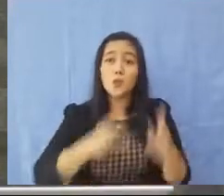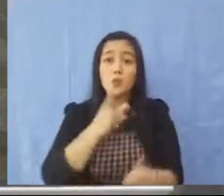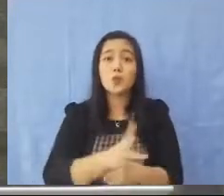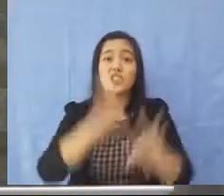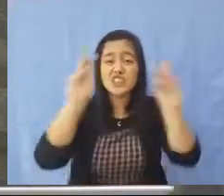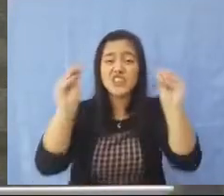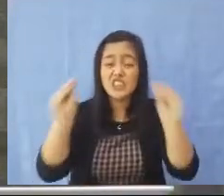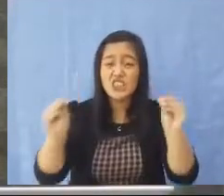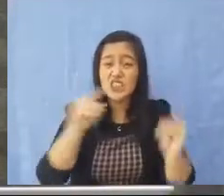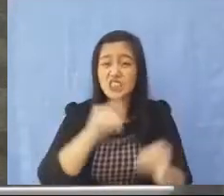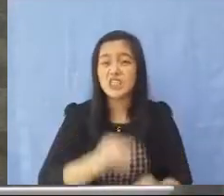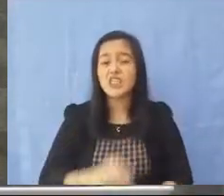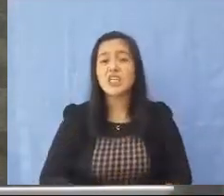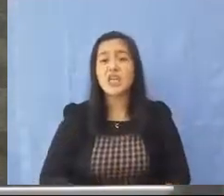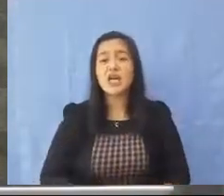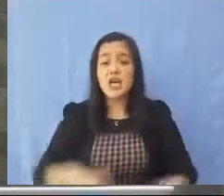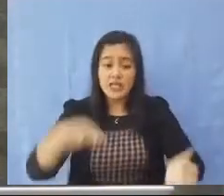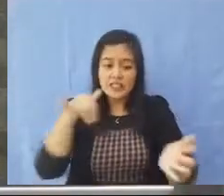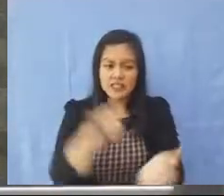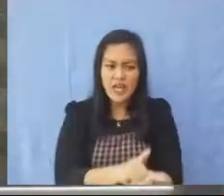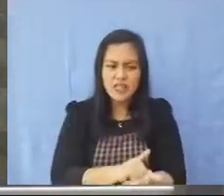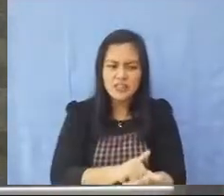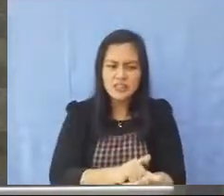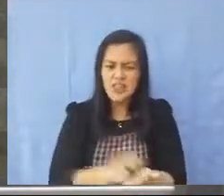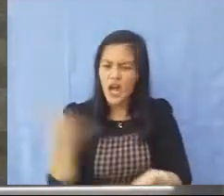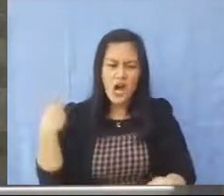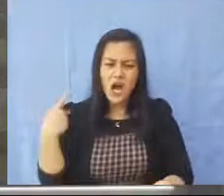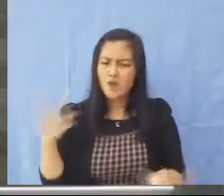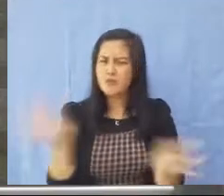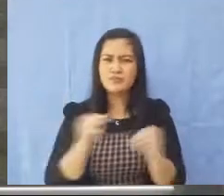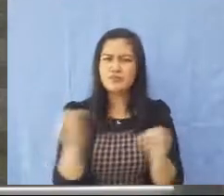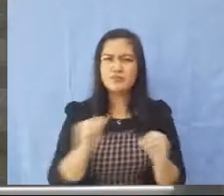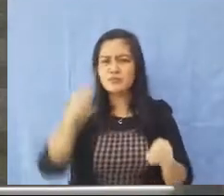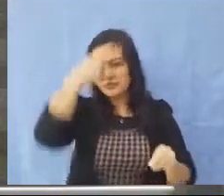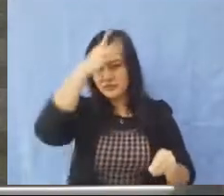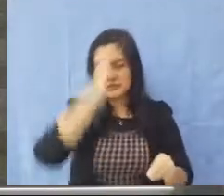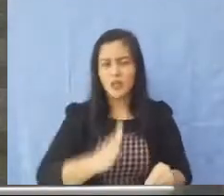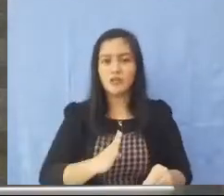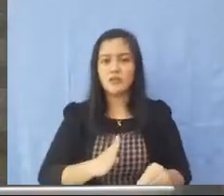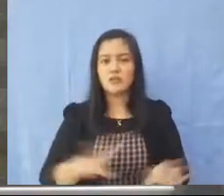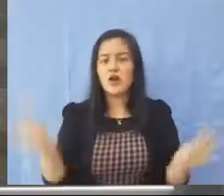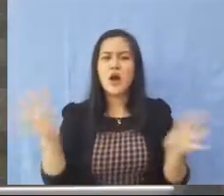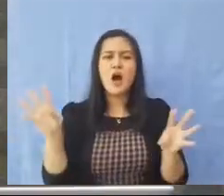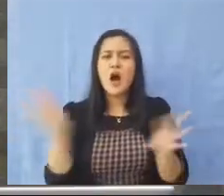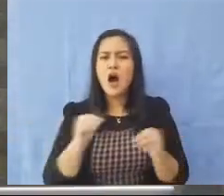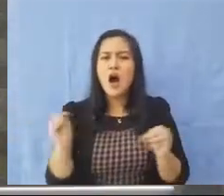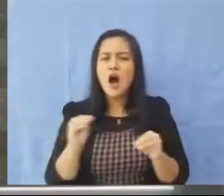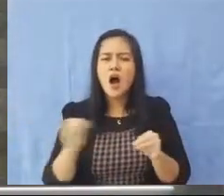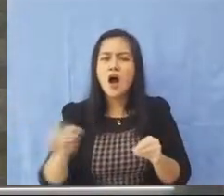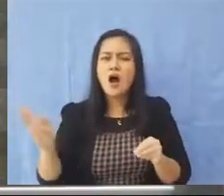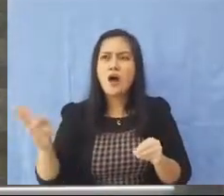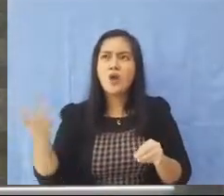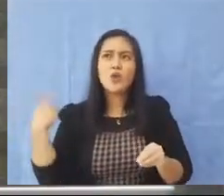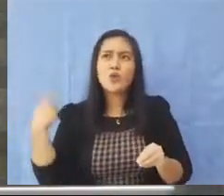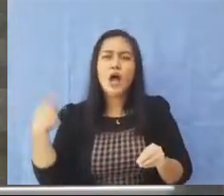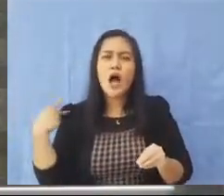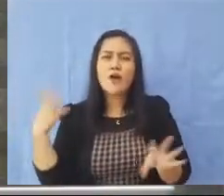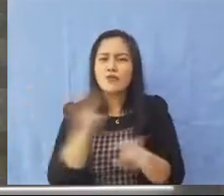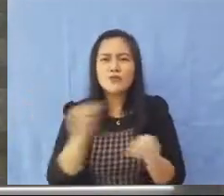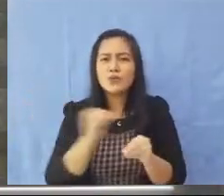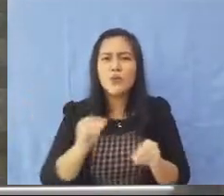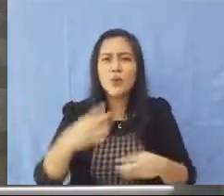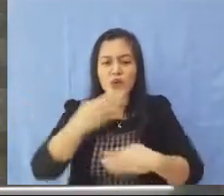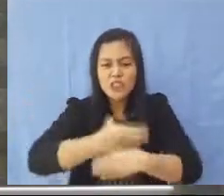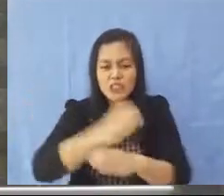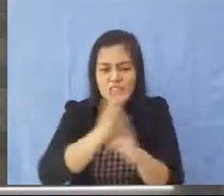walang creator God. And theistic evolution, ginamit lang ng Diyos. Ang Diyos, ginamit niyang evolution.